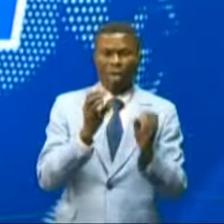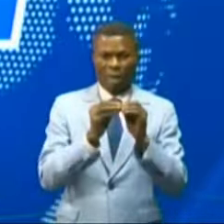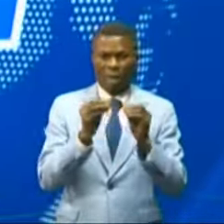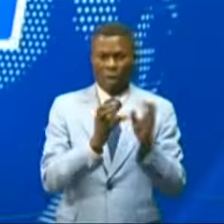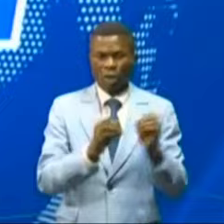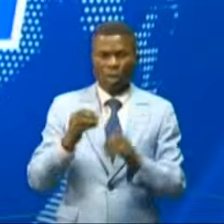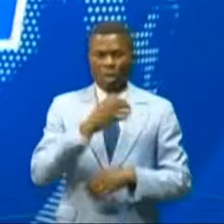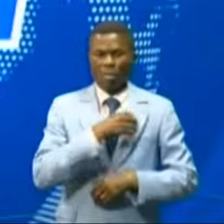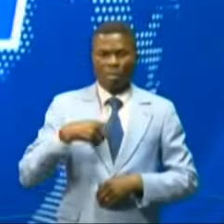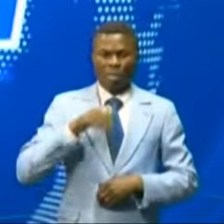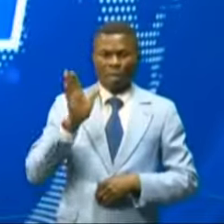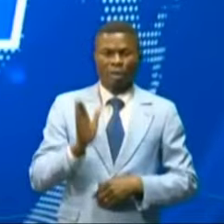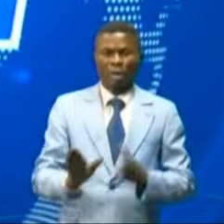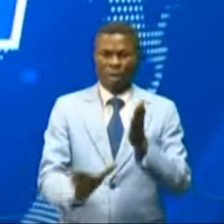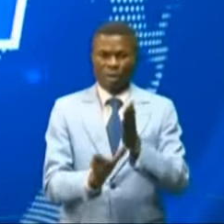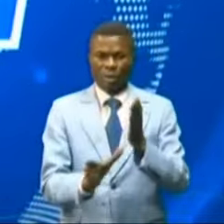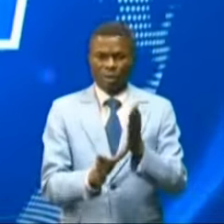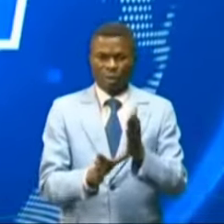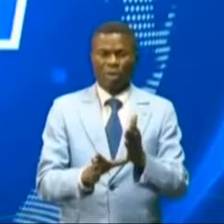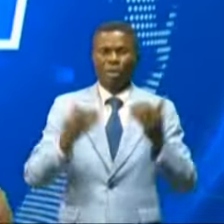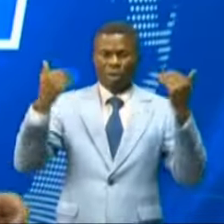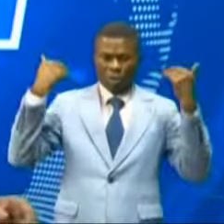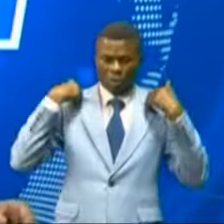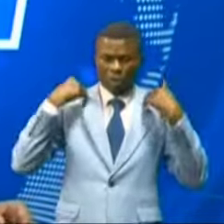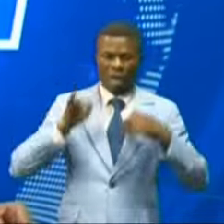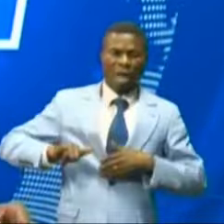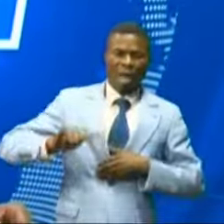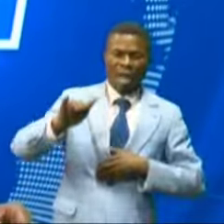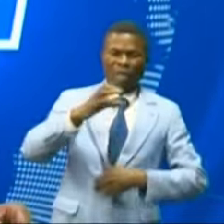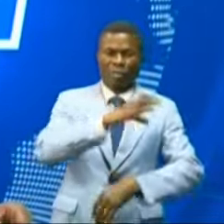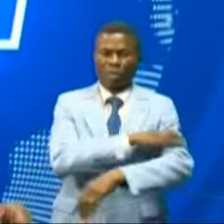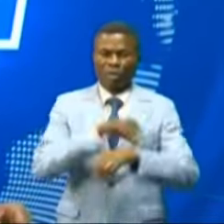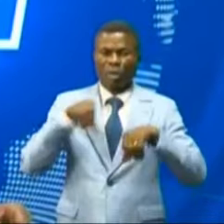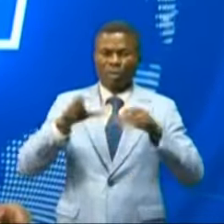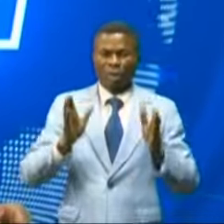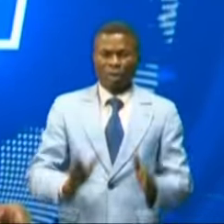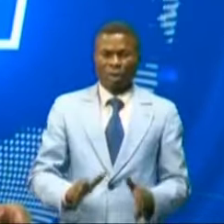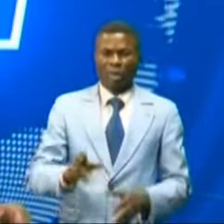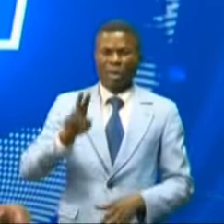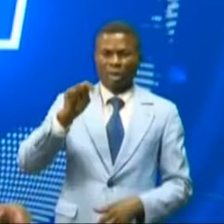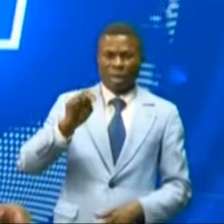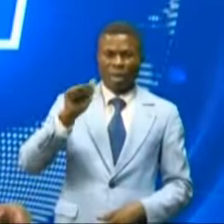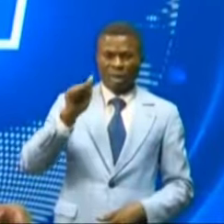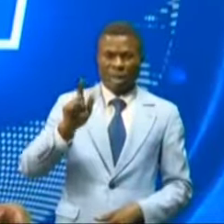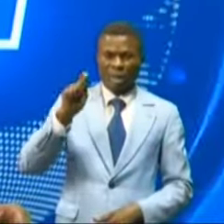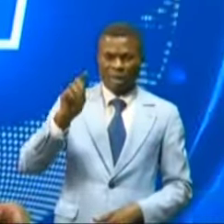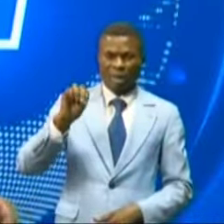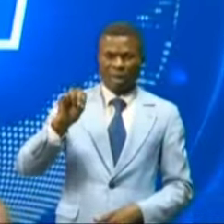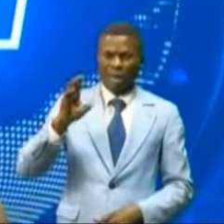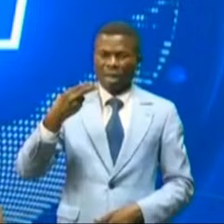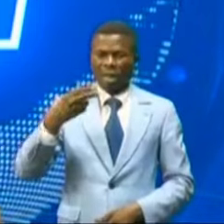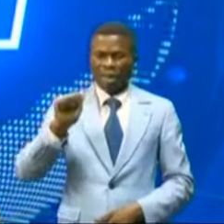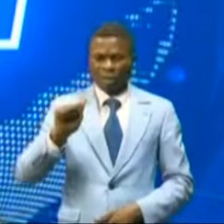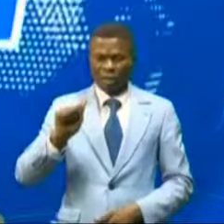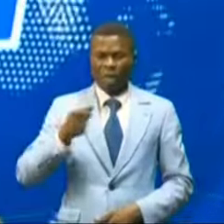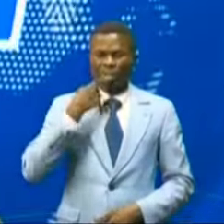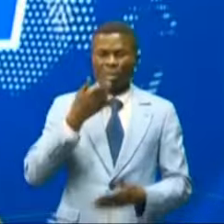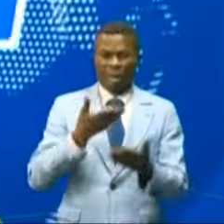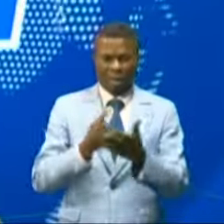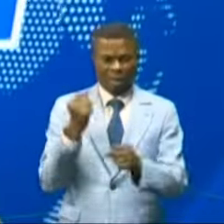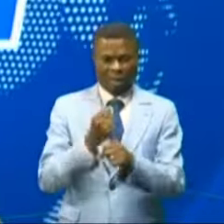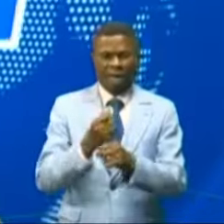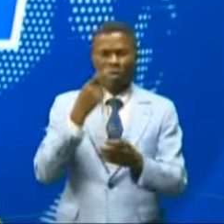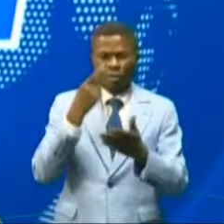la directrice générale adjointe de l'autorité de l'aviation civile congolaise, Natacha Emmanuela Bolombo, les comptes rendus de cette séance de travail